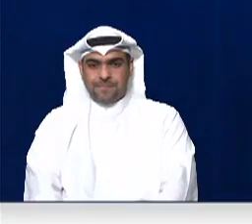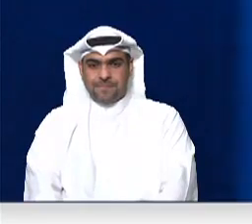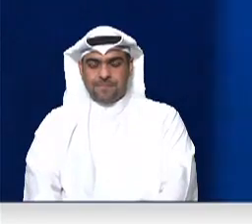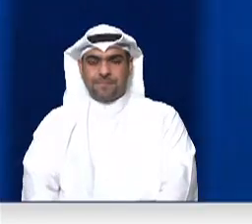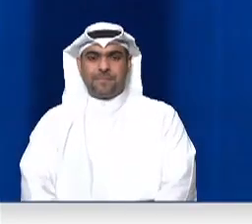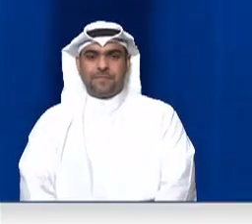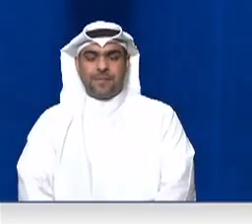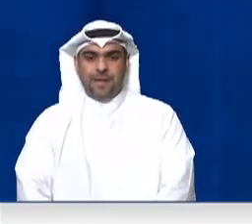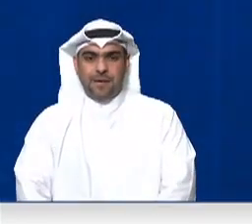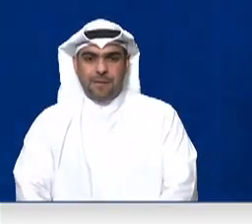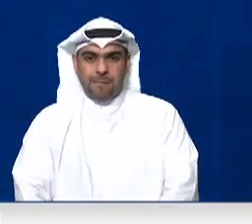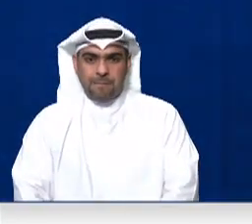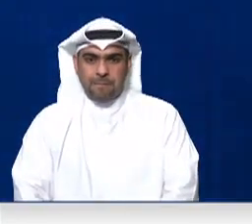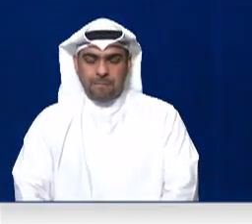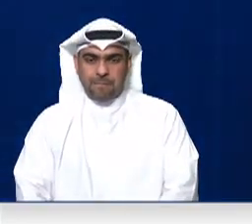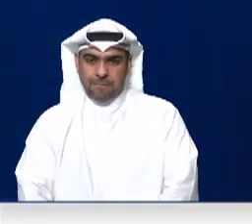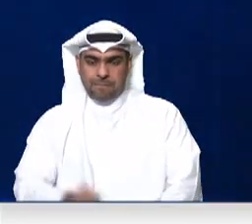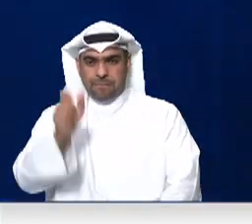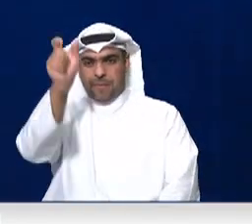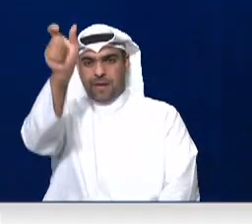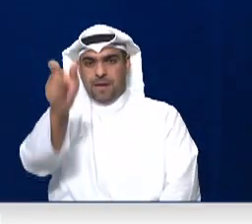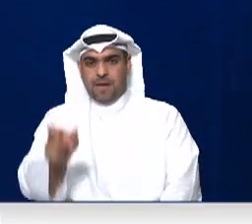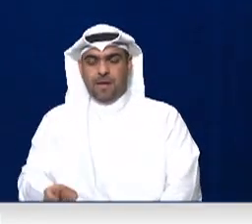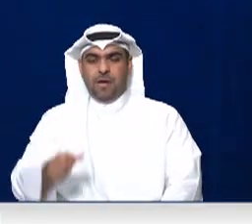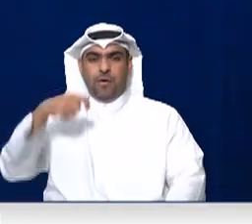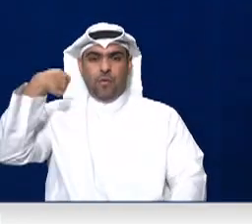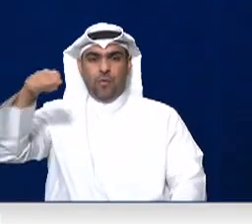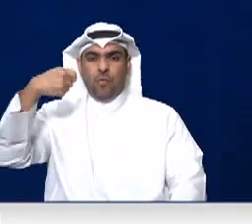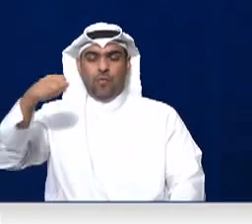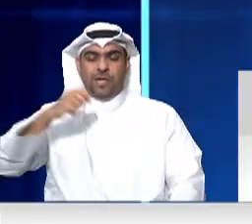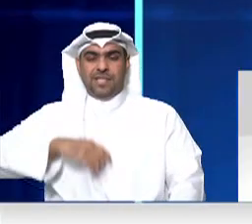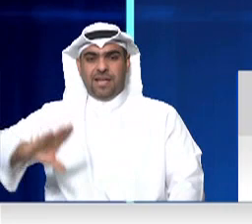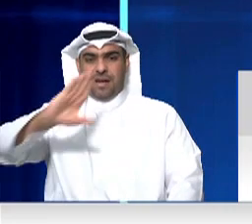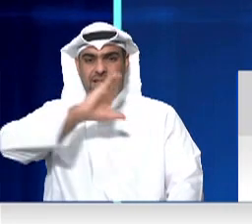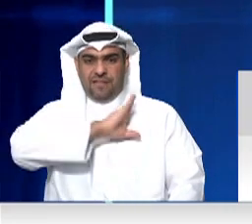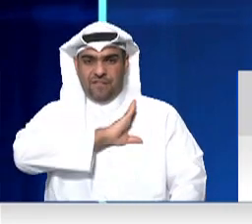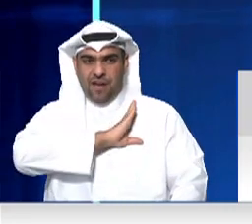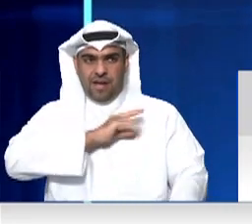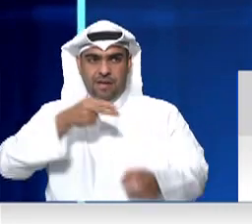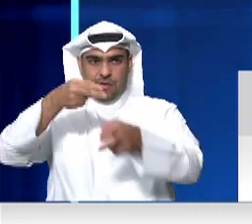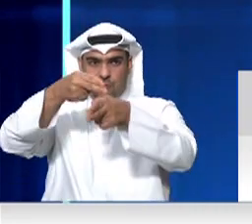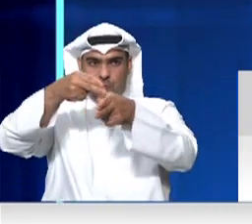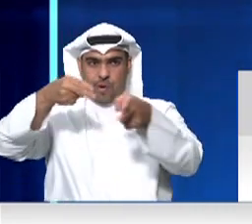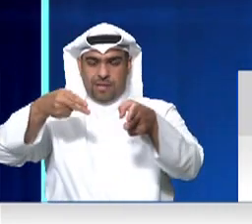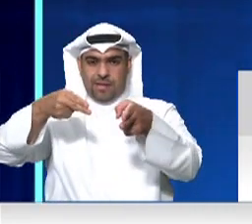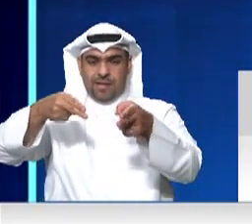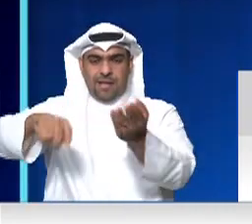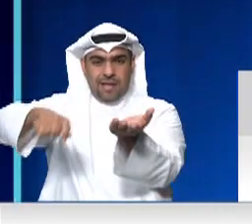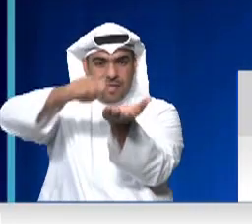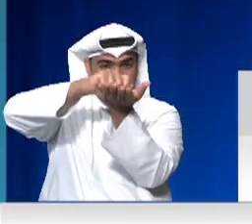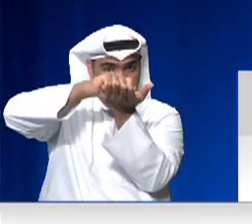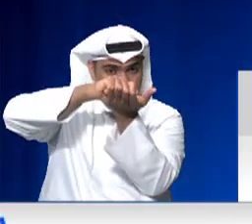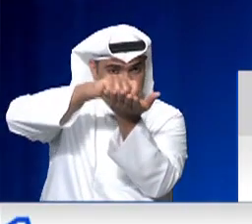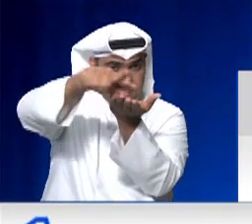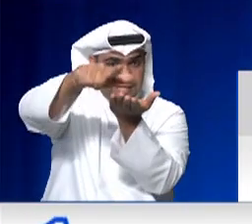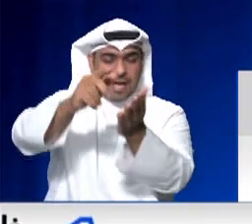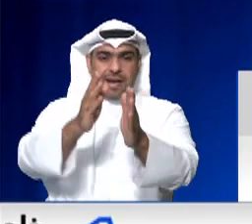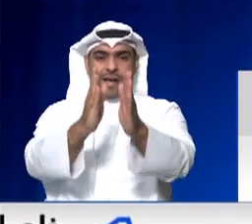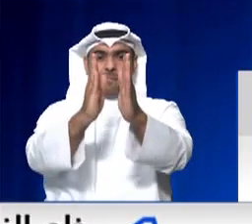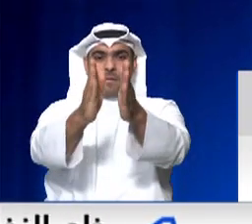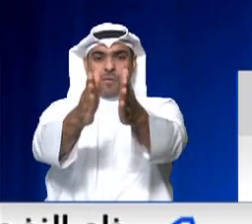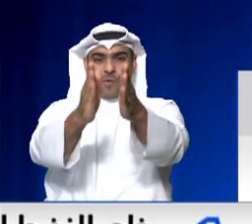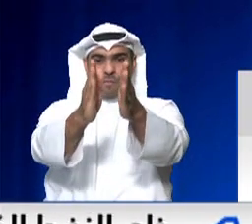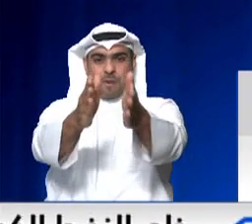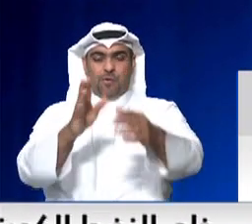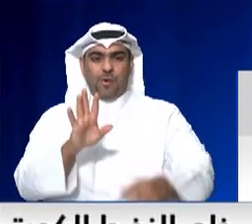بعث نائب رئيس مجلس الوزراء ووزير الدفاع الشيخ أحمد فهد الأحمد الصباح ببرقية تهنئة إلى القائد العام